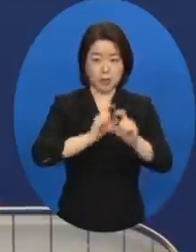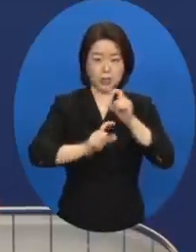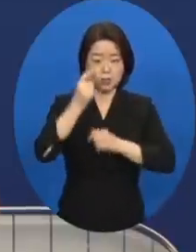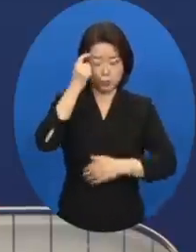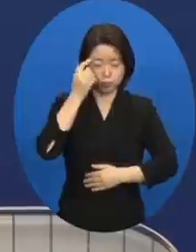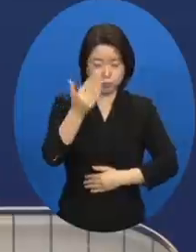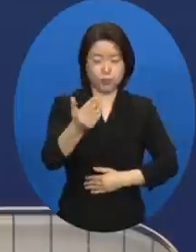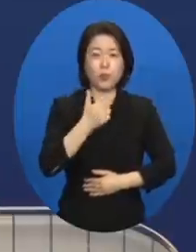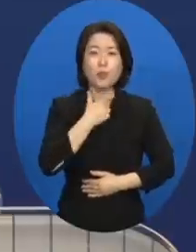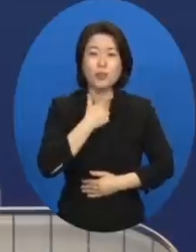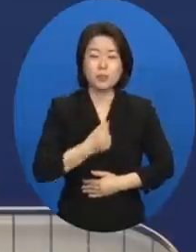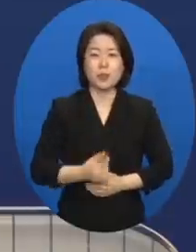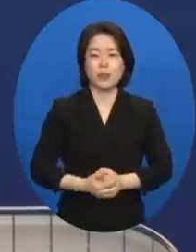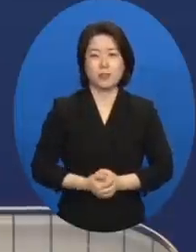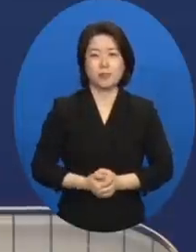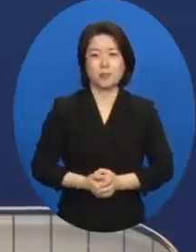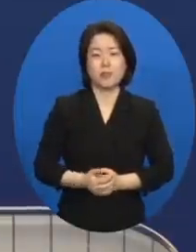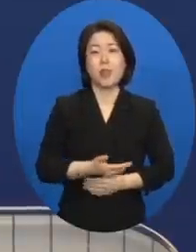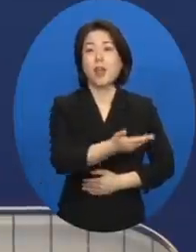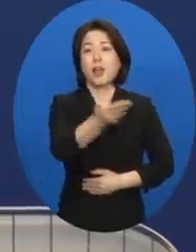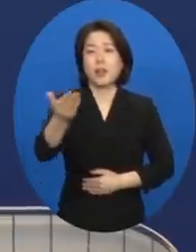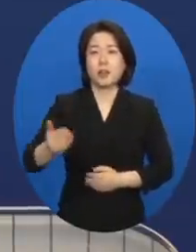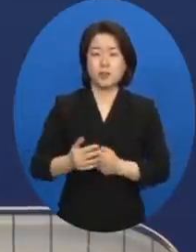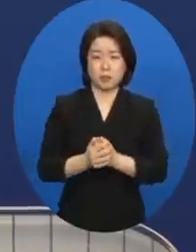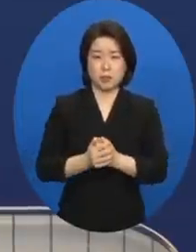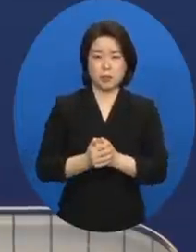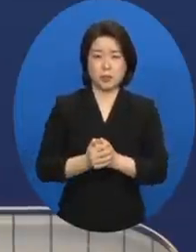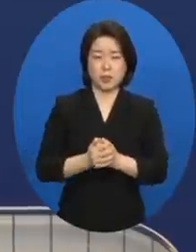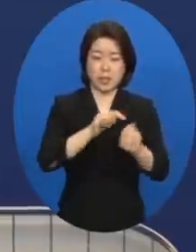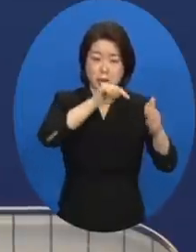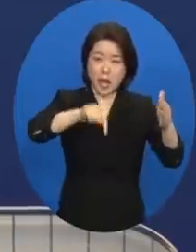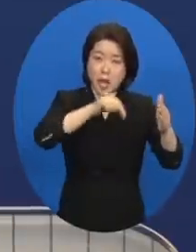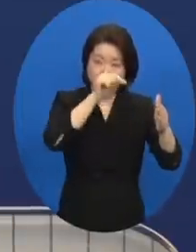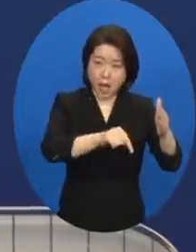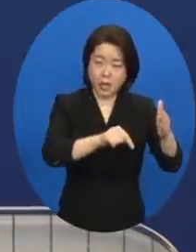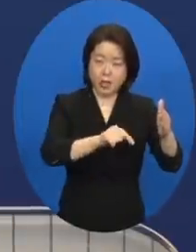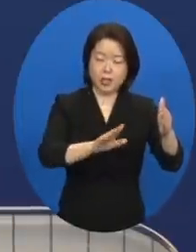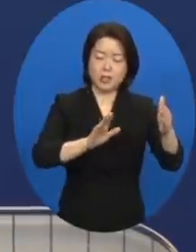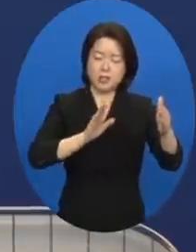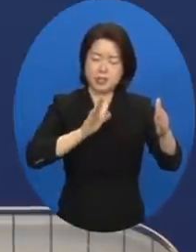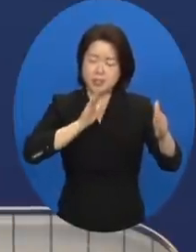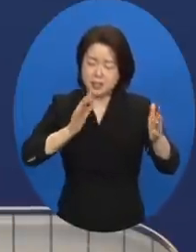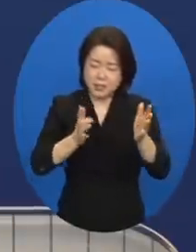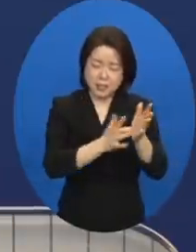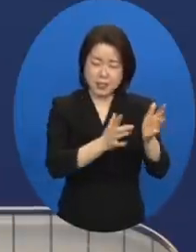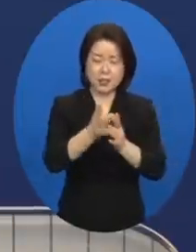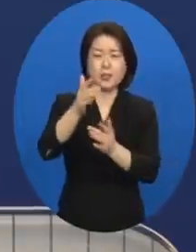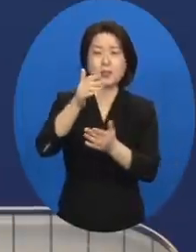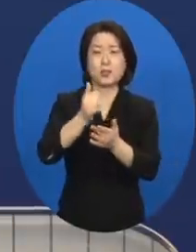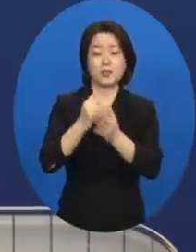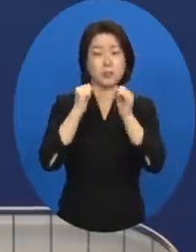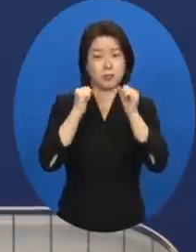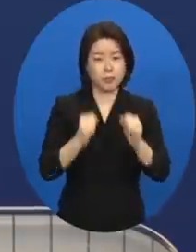여쭤볼게요. 여러분 안에는 정말 예수님이 계십니까?